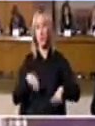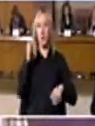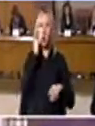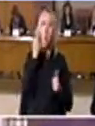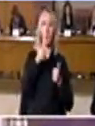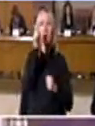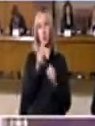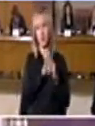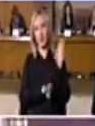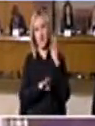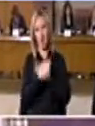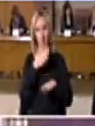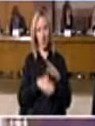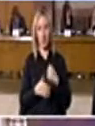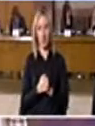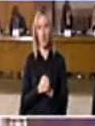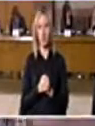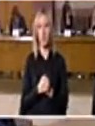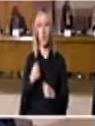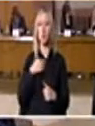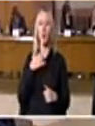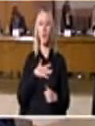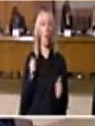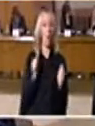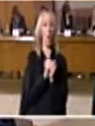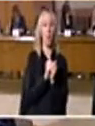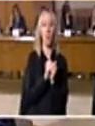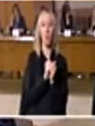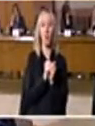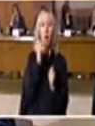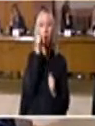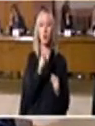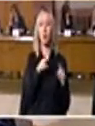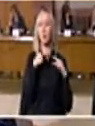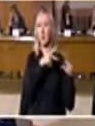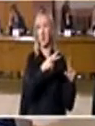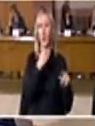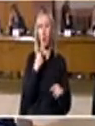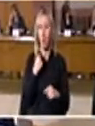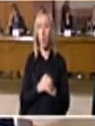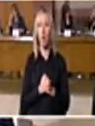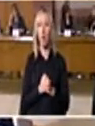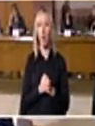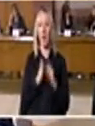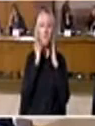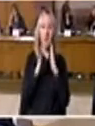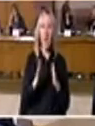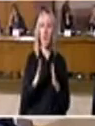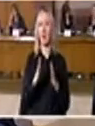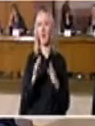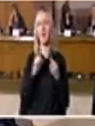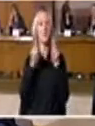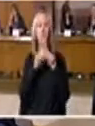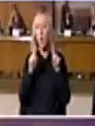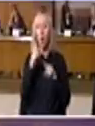osoba sa invaliditetom, što volimo osobu istog pola zbog naše vere, političke pripadnosti ili bilo kog drugog